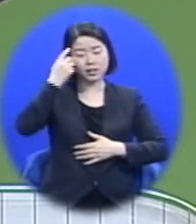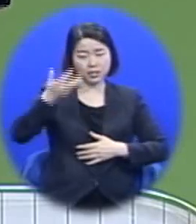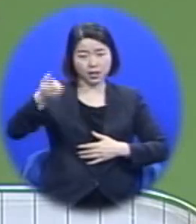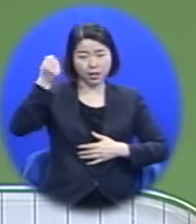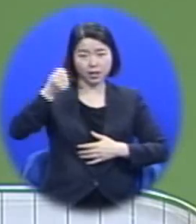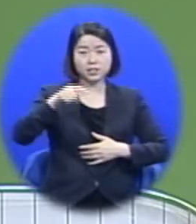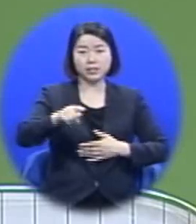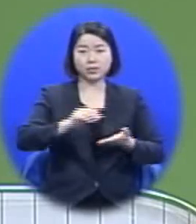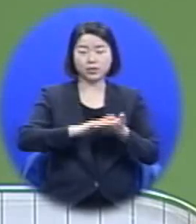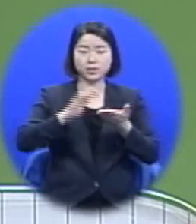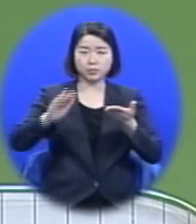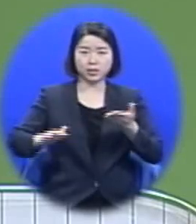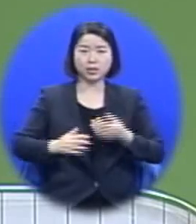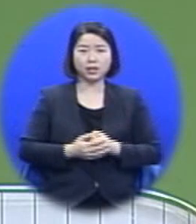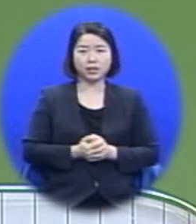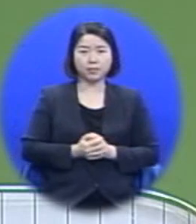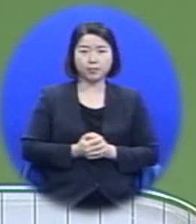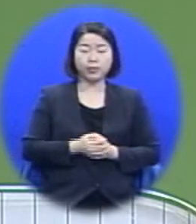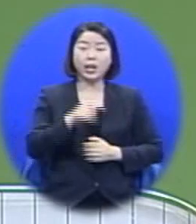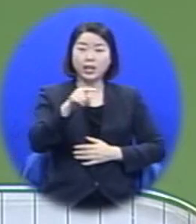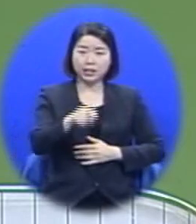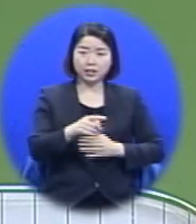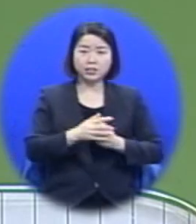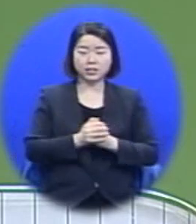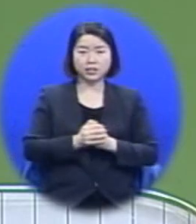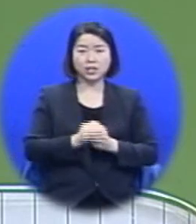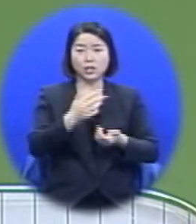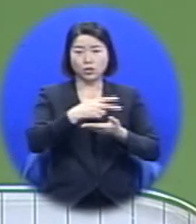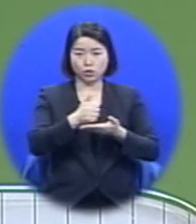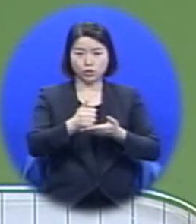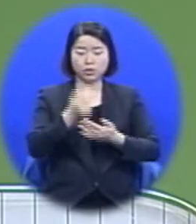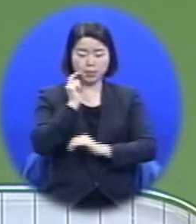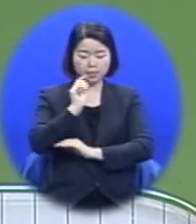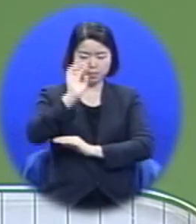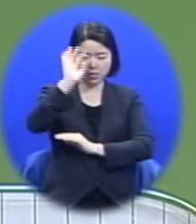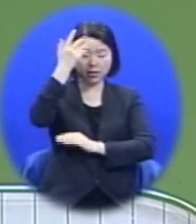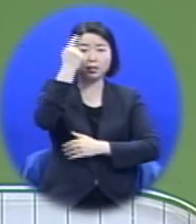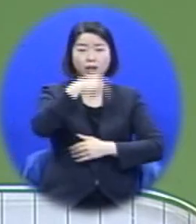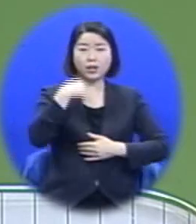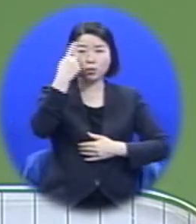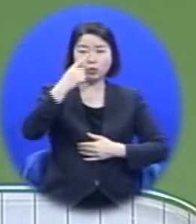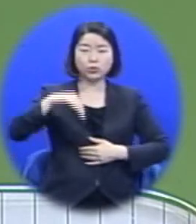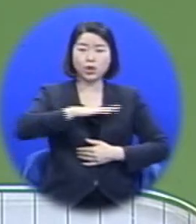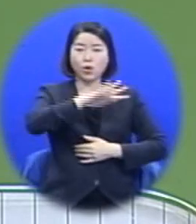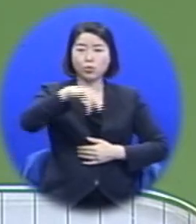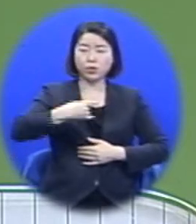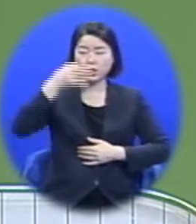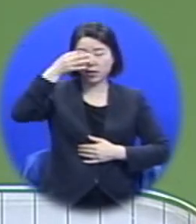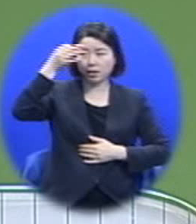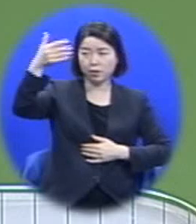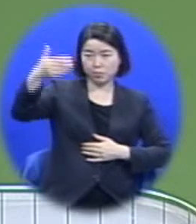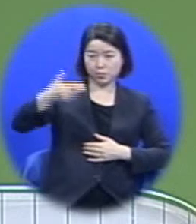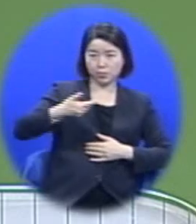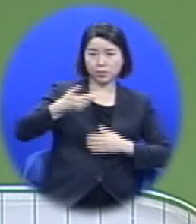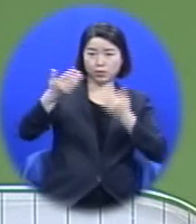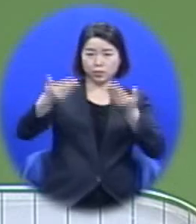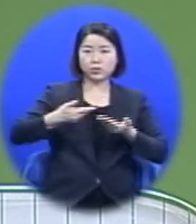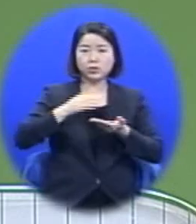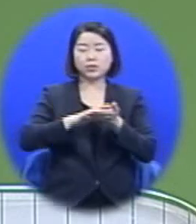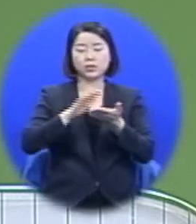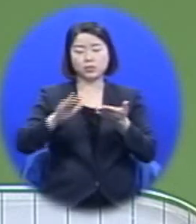겁니다 이것이 주님의 빛난 얼굴을 우리에게 보여 주시는 거죠